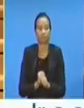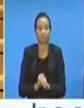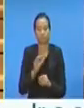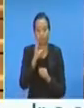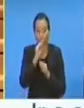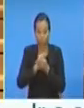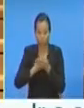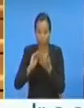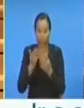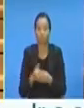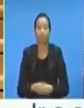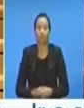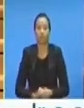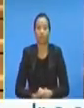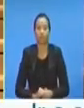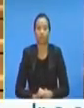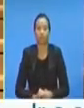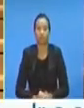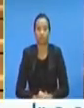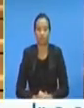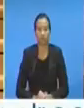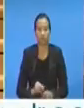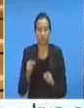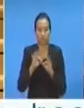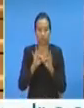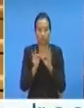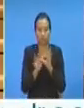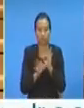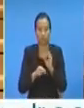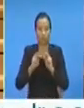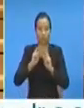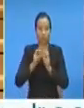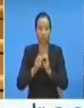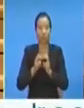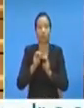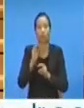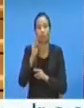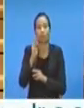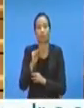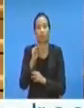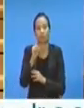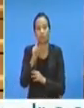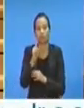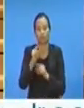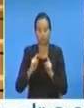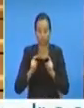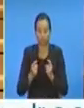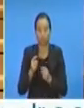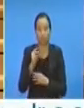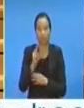ายข้อความมันคล้ายๆกับมาตรา61อนุ2ไปบ้